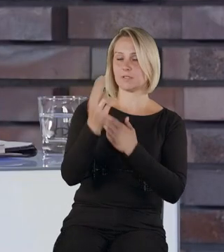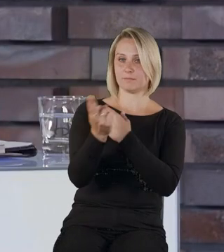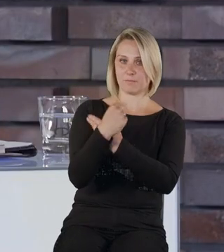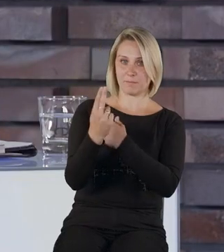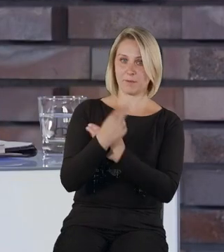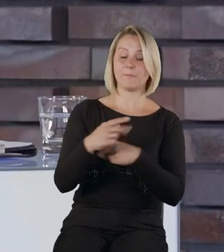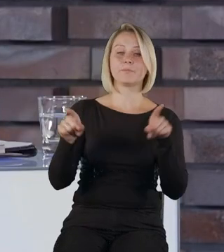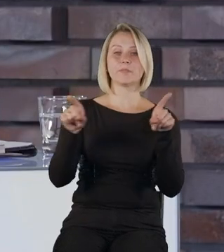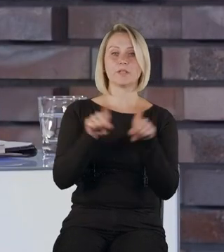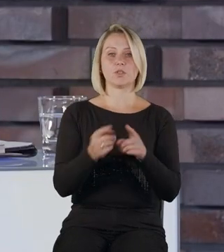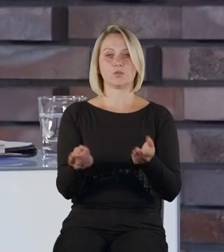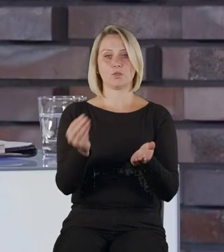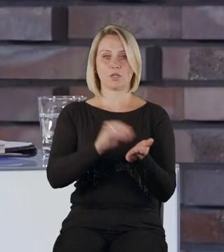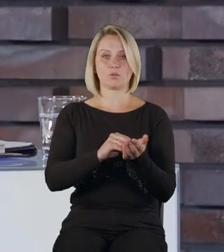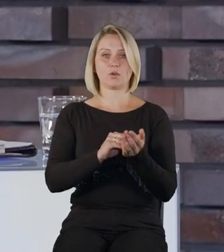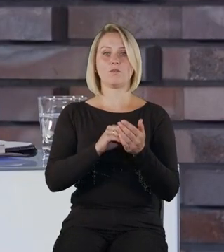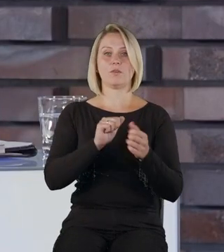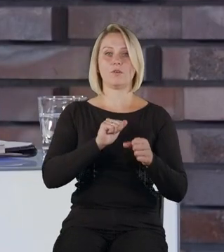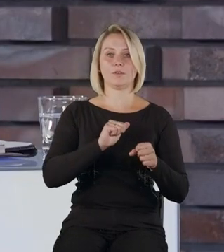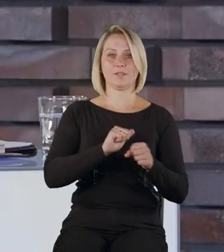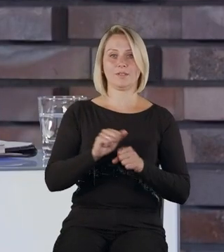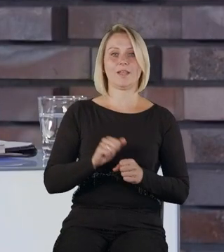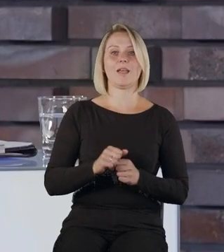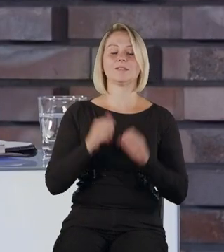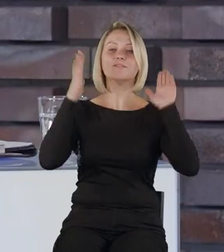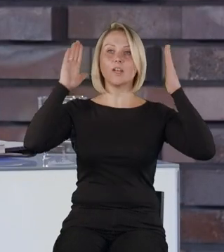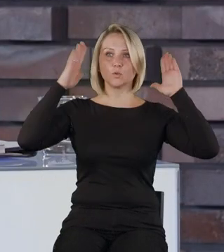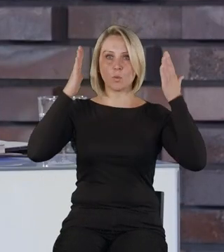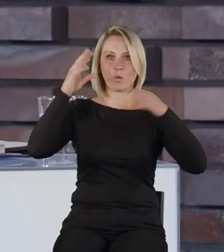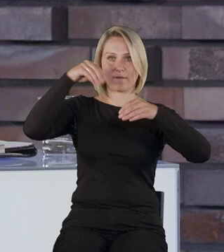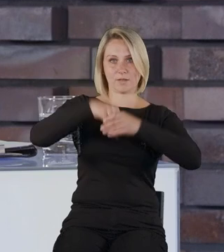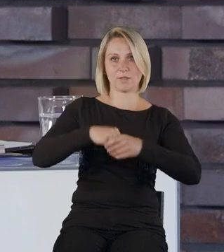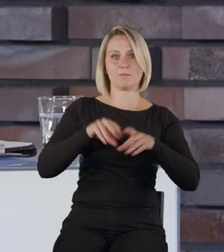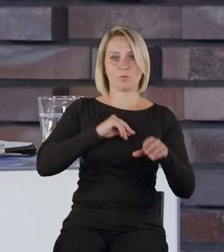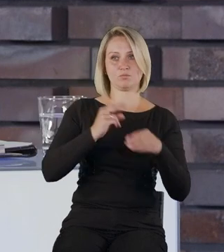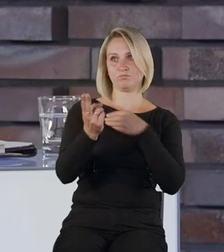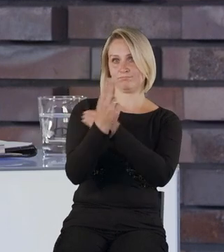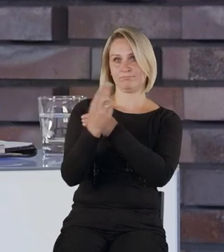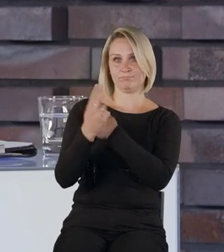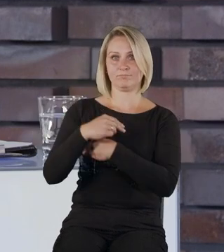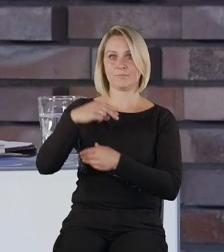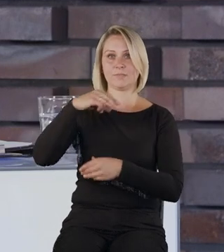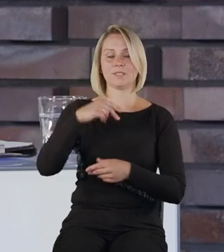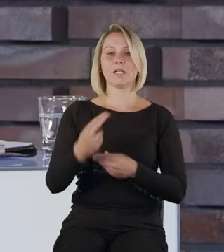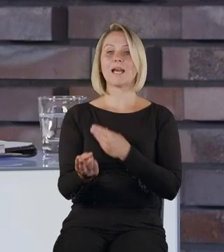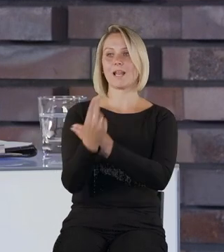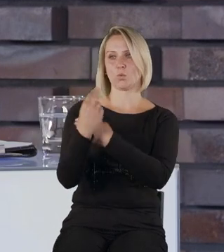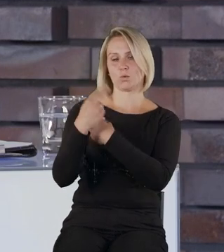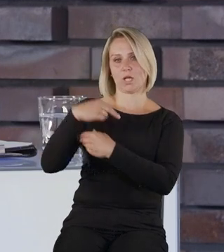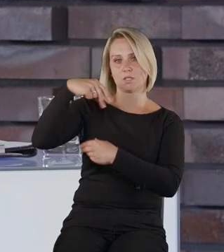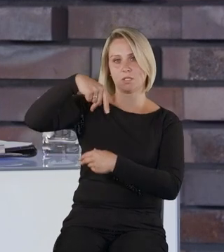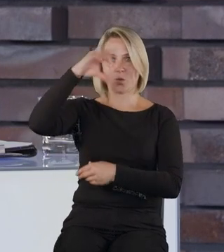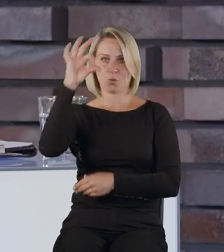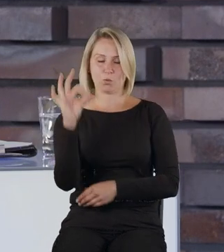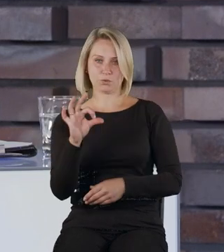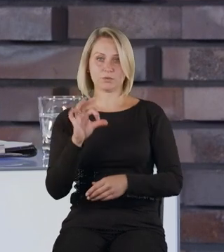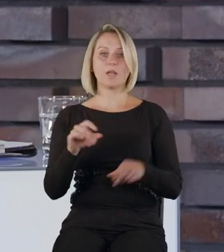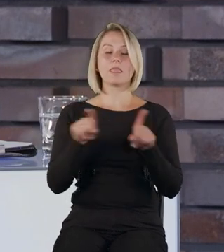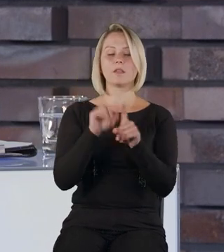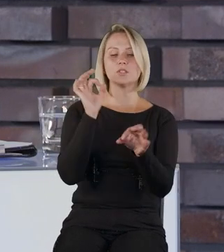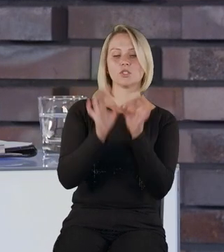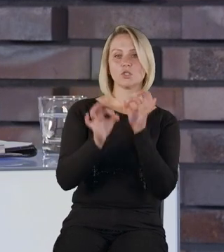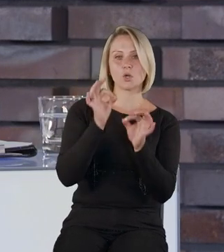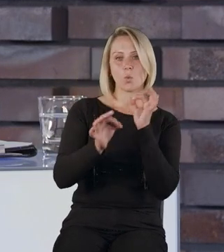tego działa również fanpage na Facebooku, Rekrutacja UŚ. Poza tym